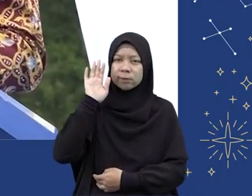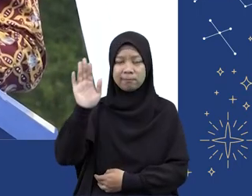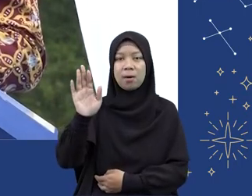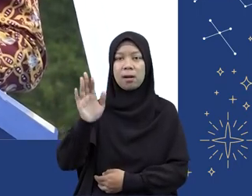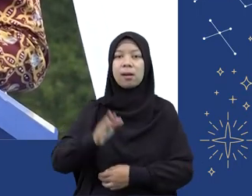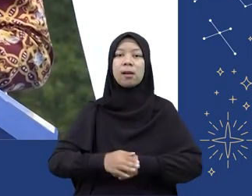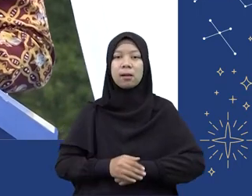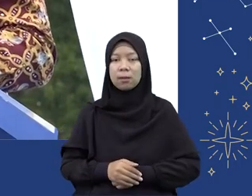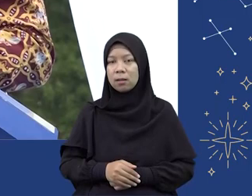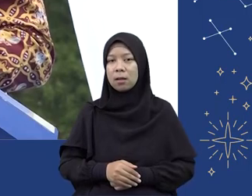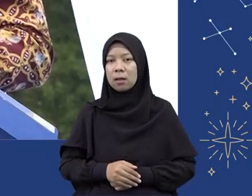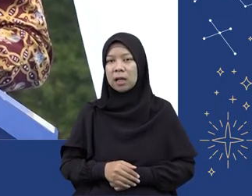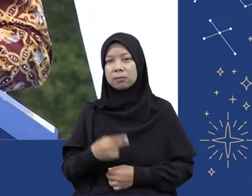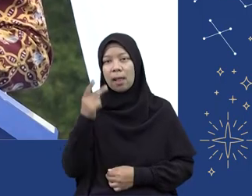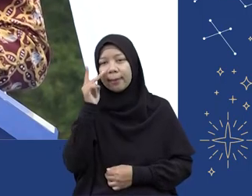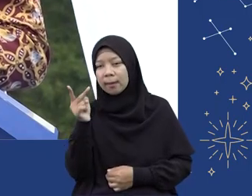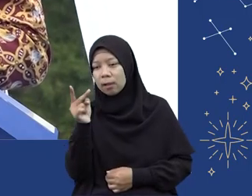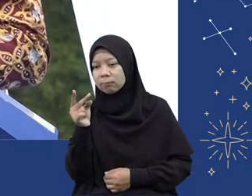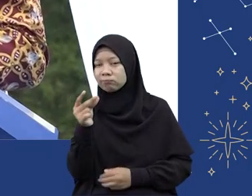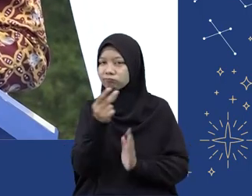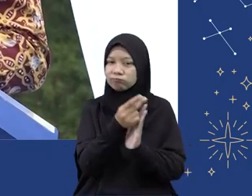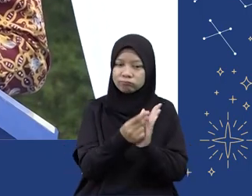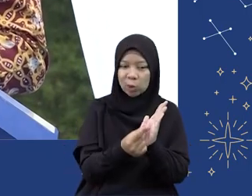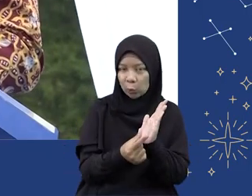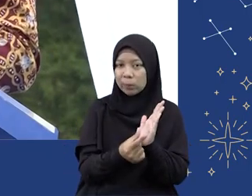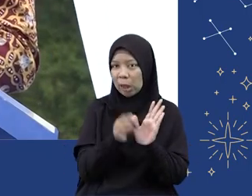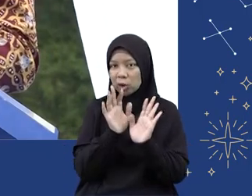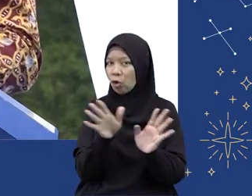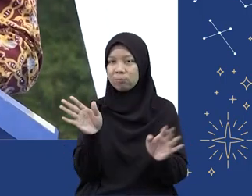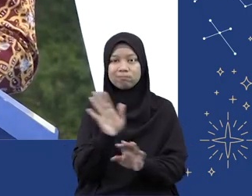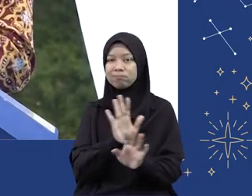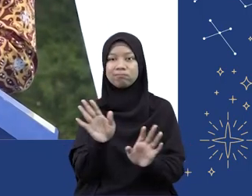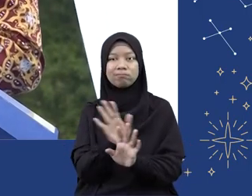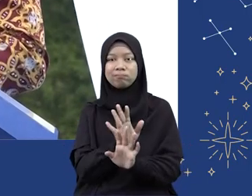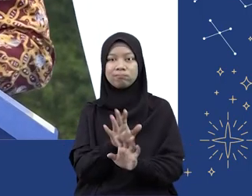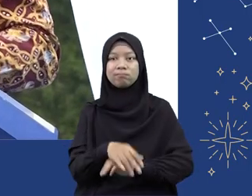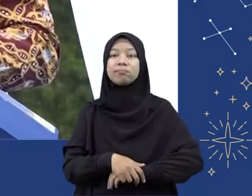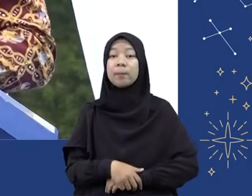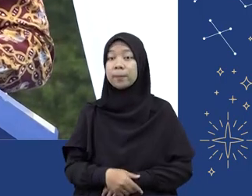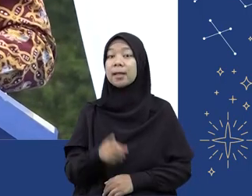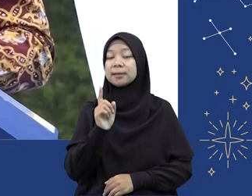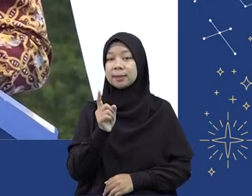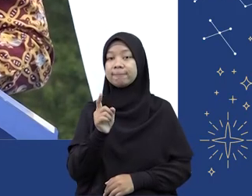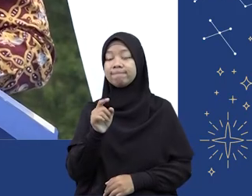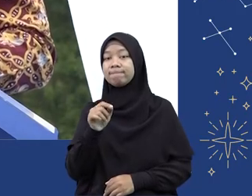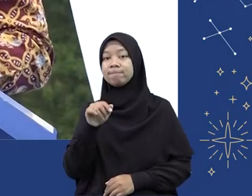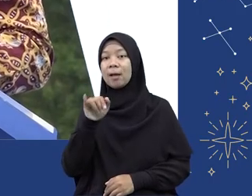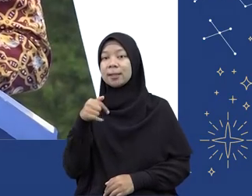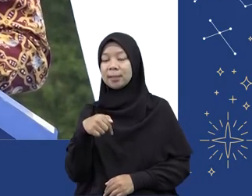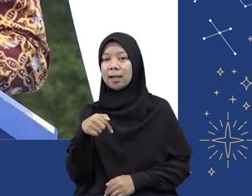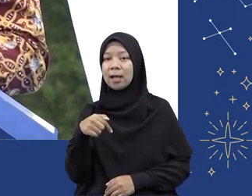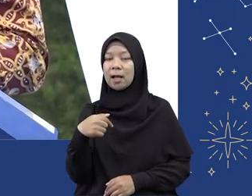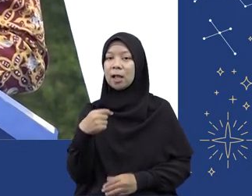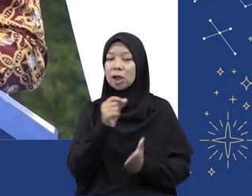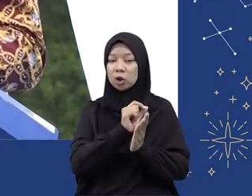yang tidak bisa diukur oleh hanya urusan ekonomi Semata karenanya saya Tuliskan hadiah